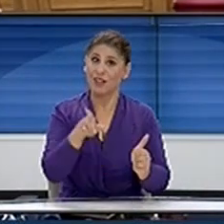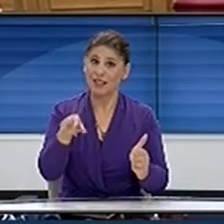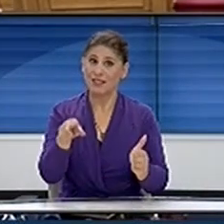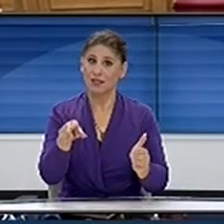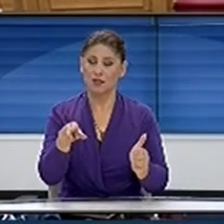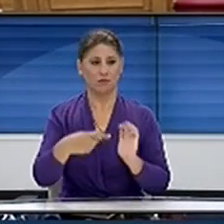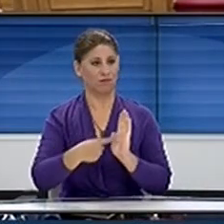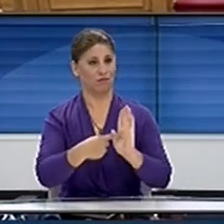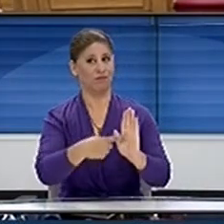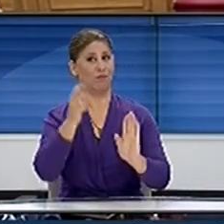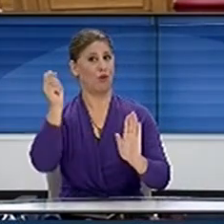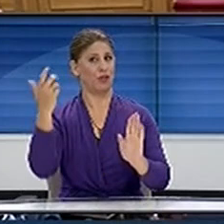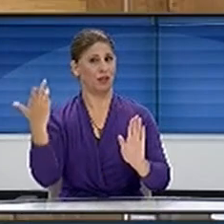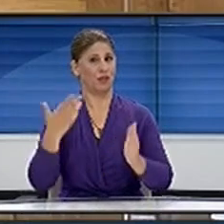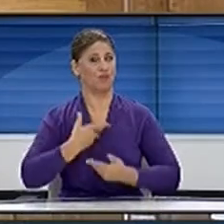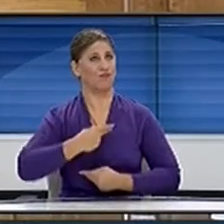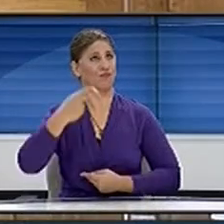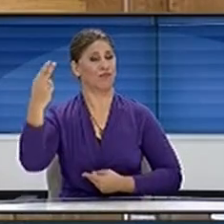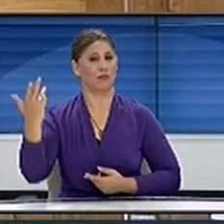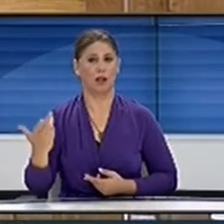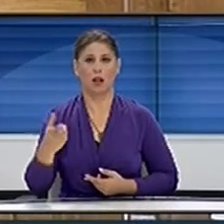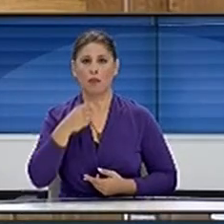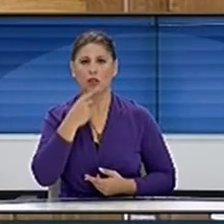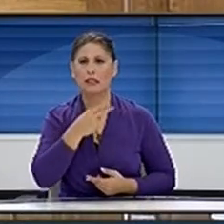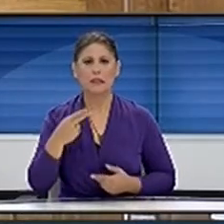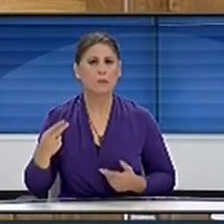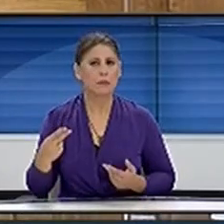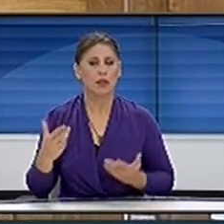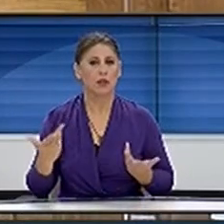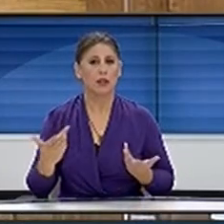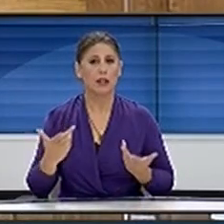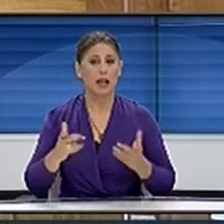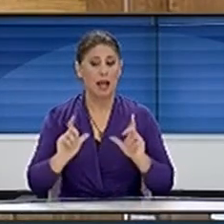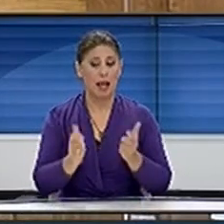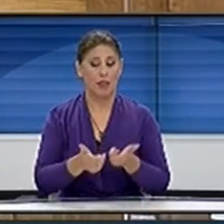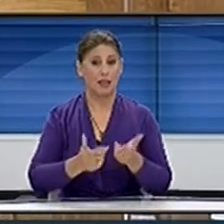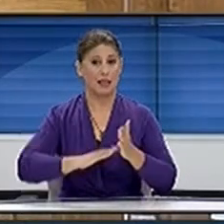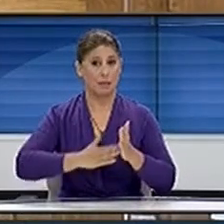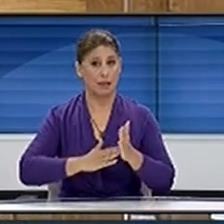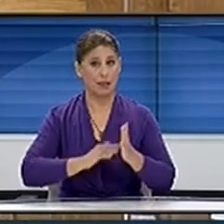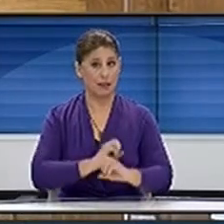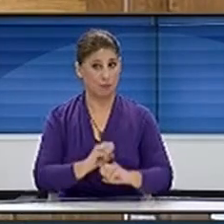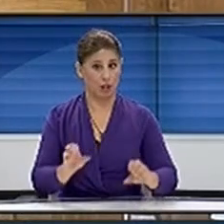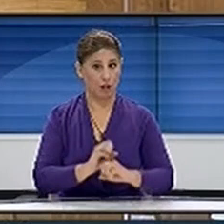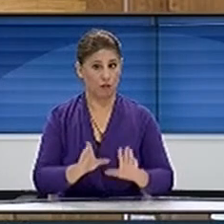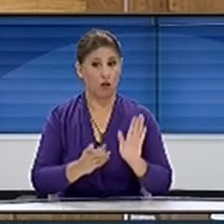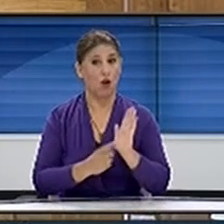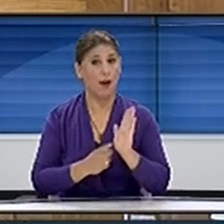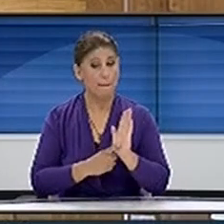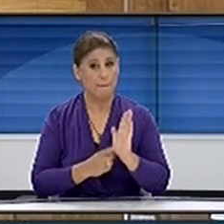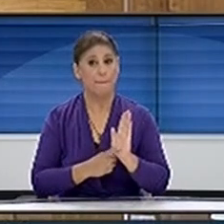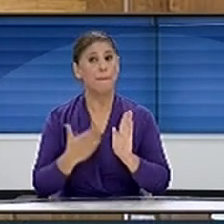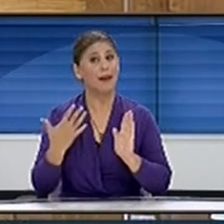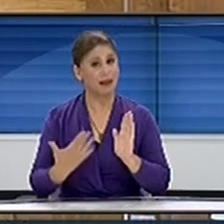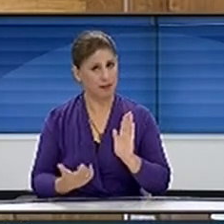έναν προβεβλημένο πολιτικό. Κάτι που σημαίνει ότι η Εθνική Υπηρεσία Πληροφοριών έπρεπε